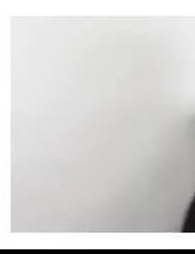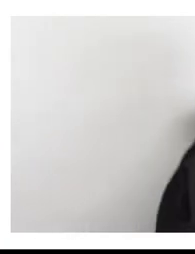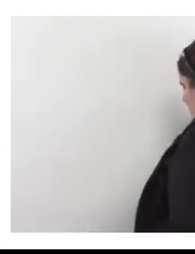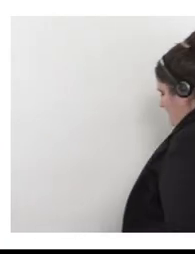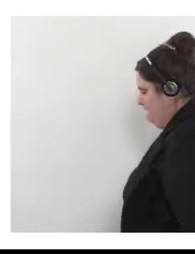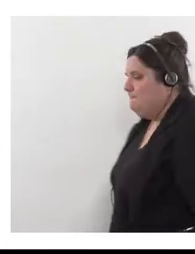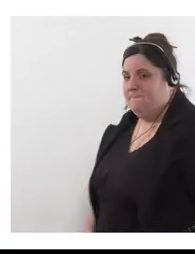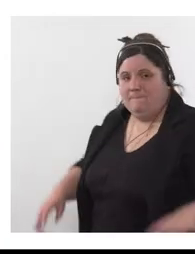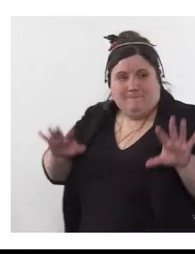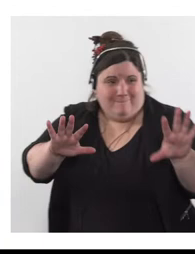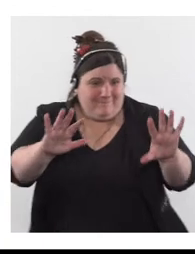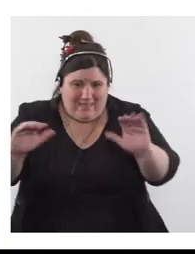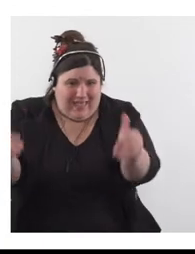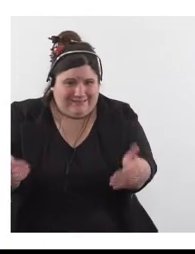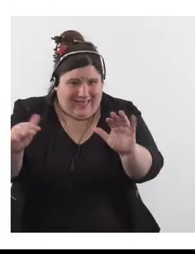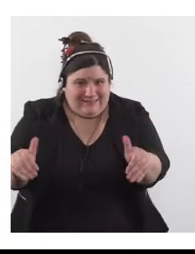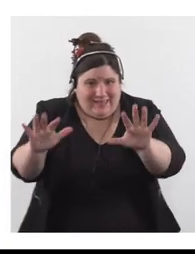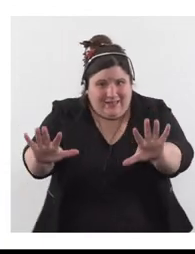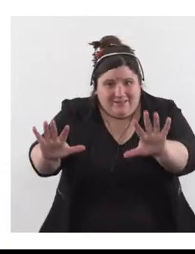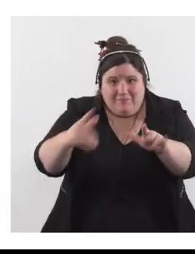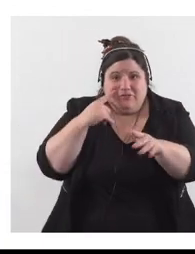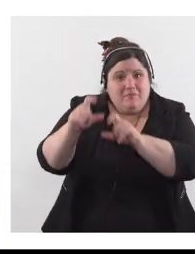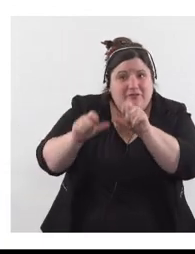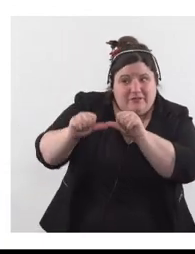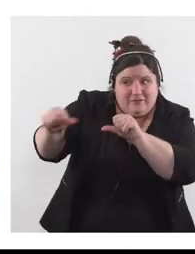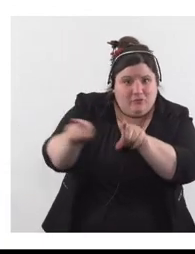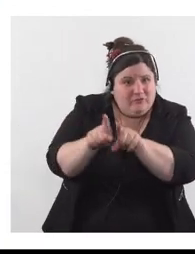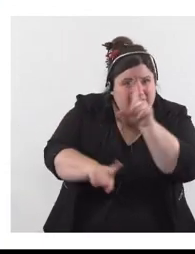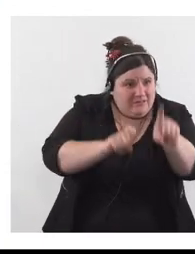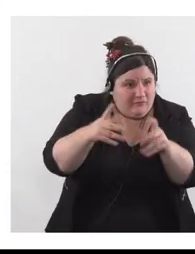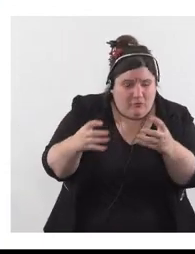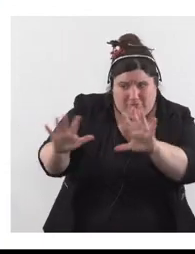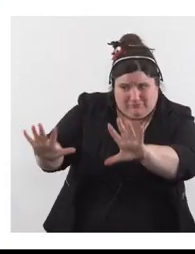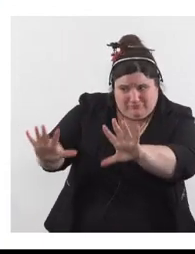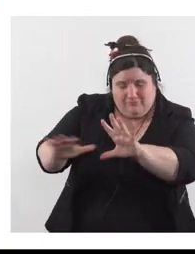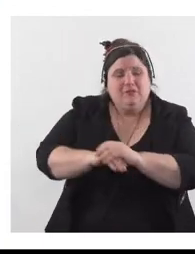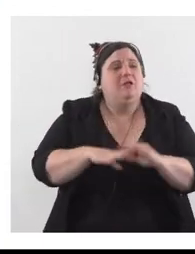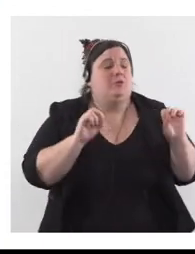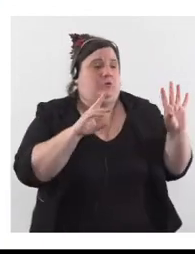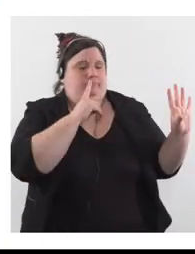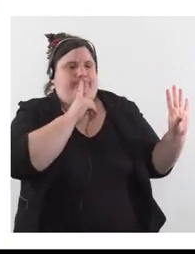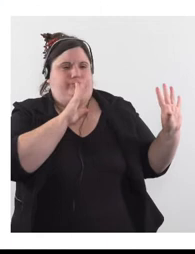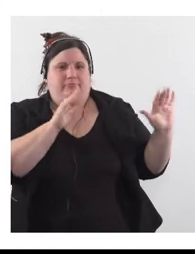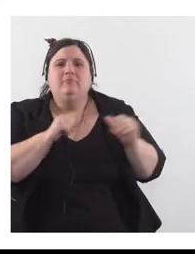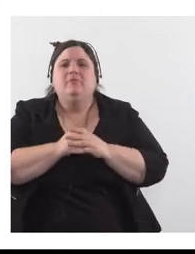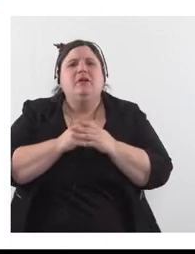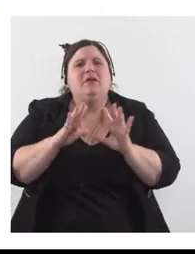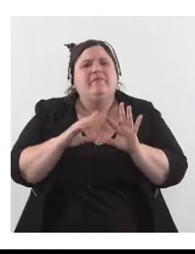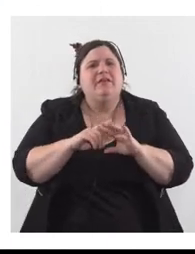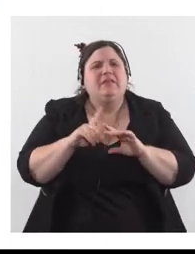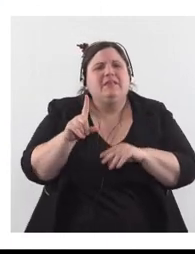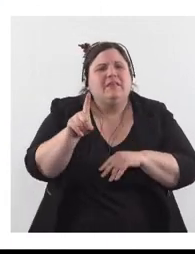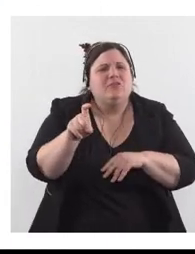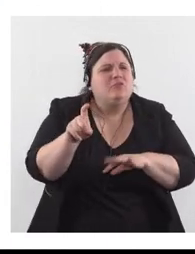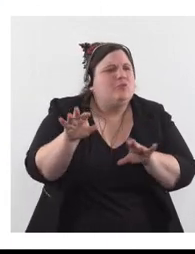contradictions des textes et des déclarations. Pardonnez-moi, madame. Parce qu'il y a des personnes en ligne également. Il y avait une question, également une dernière question, mais je ne sais plus qu'il y avait.